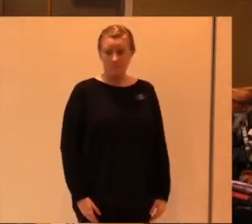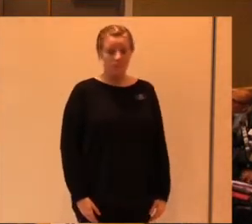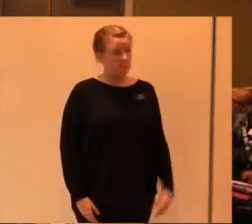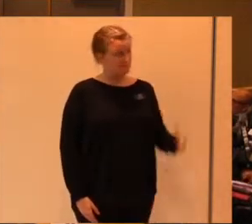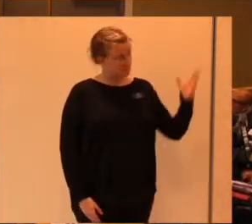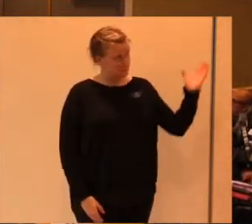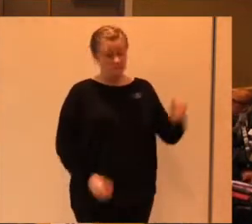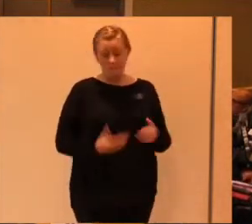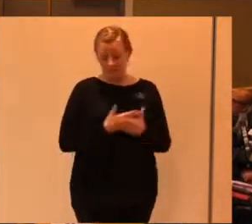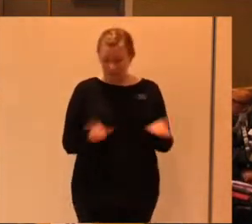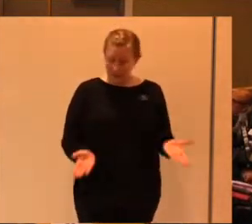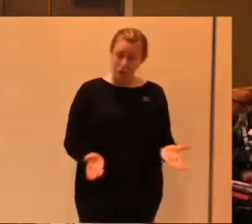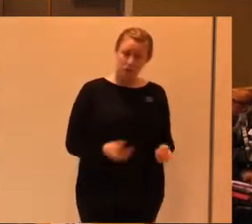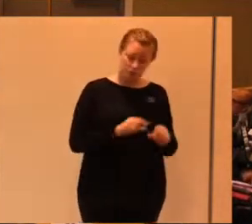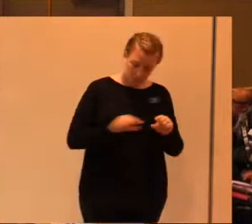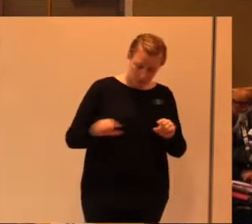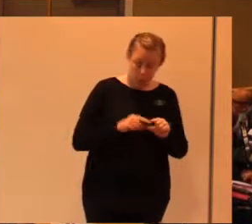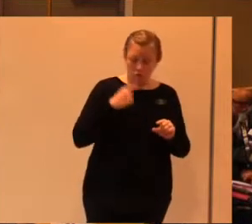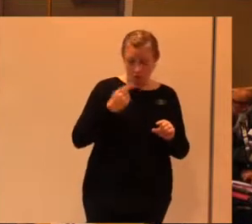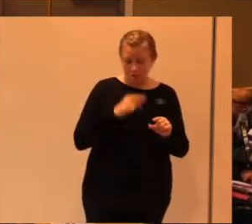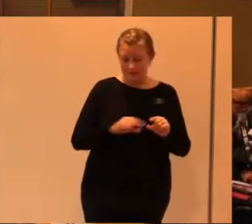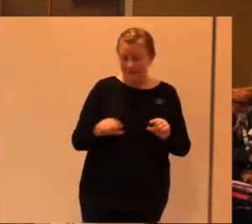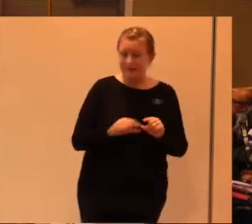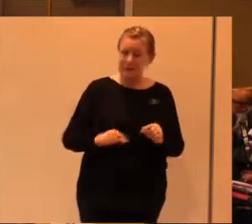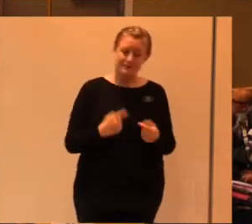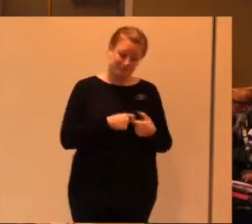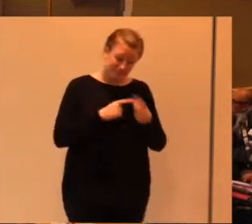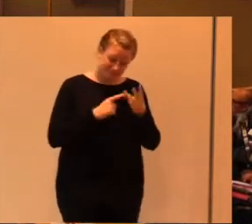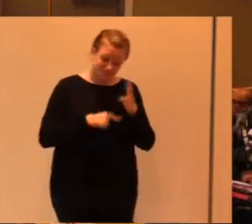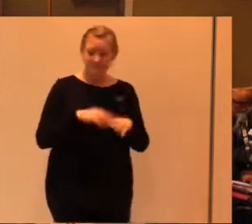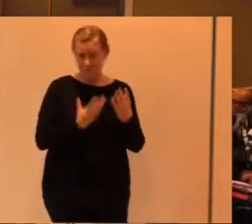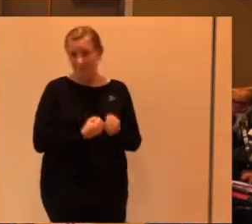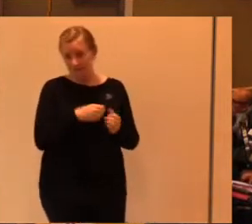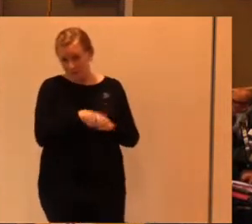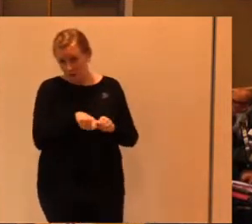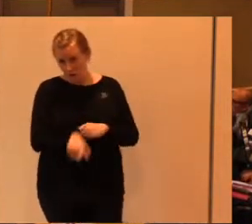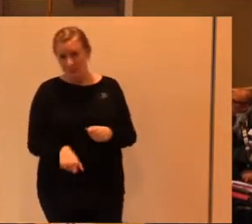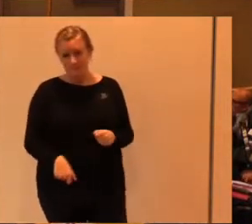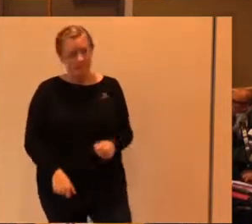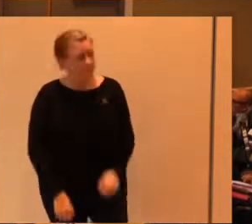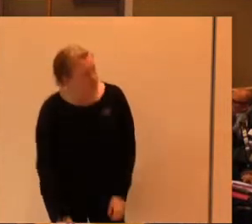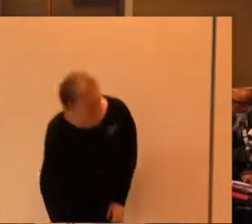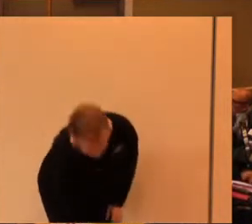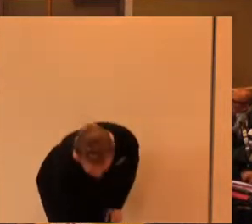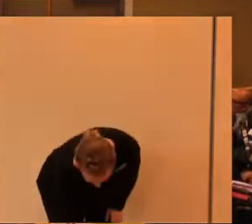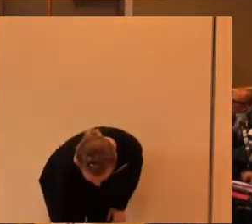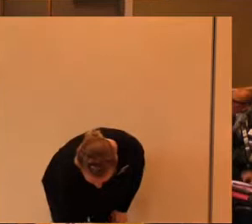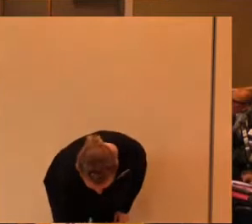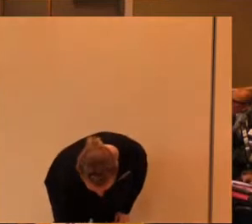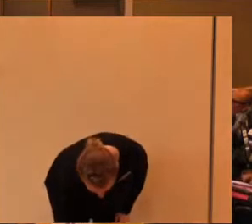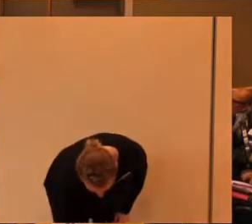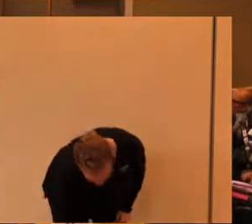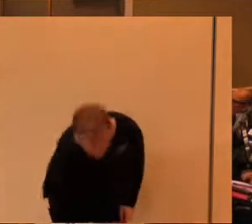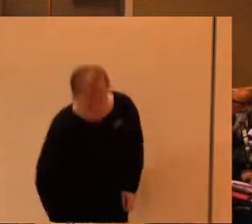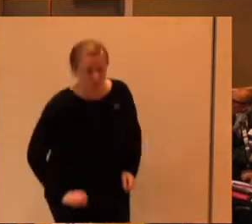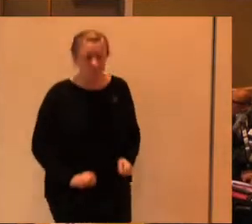talande textremsa för kanalerna SVT och SVT 2, även SVT 1 HD och SVT 2 HD. Ja.